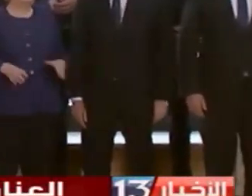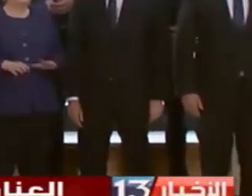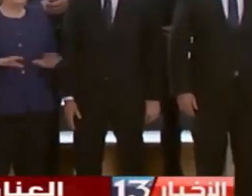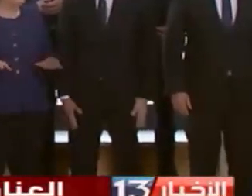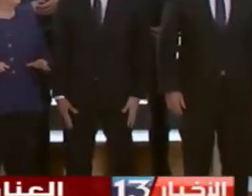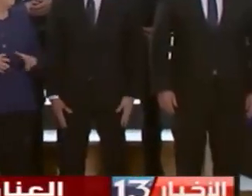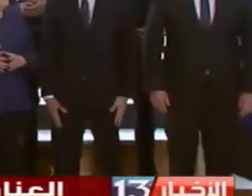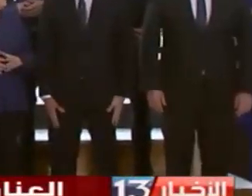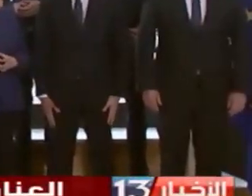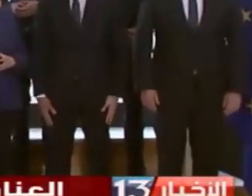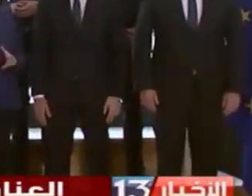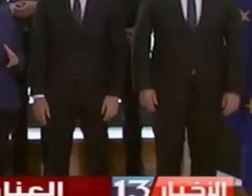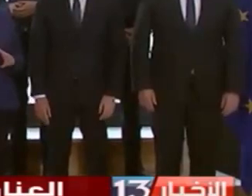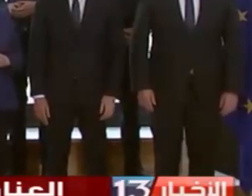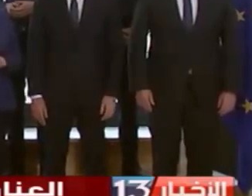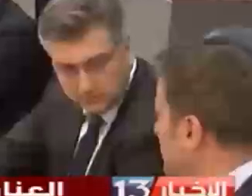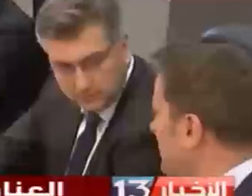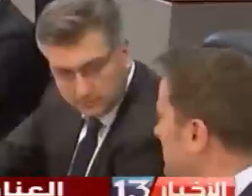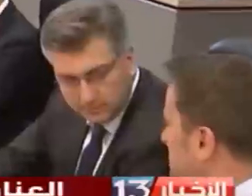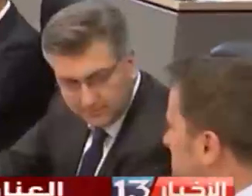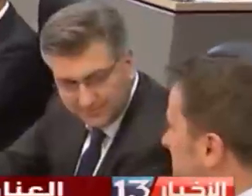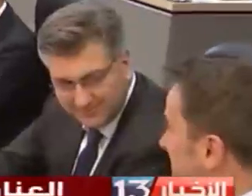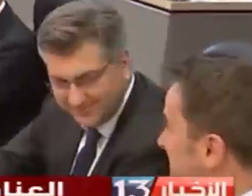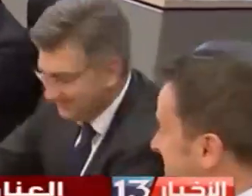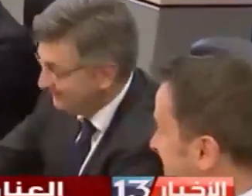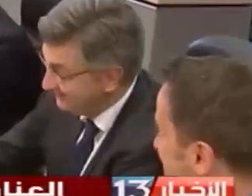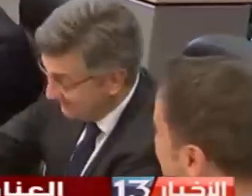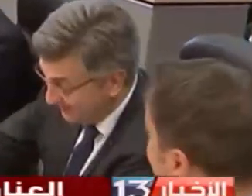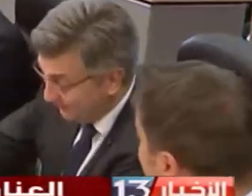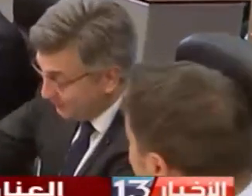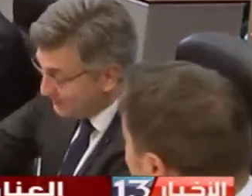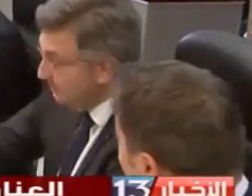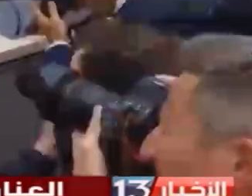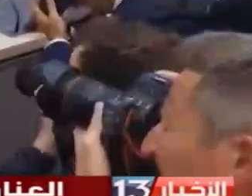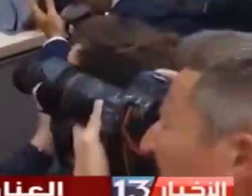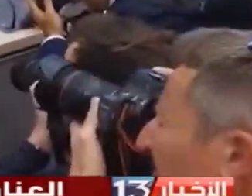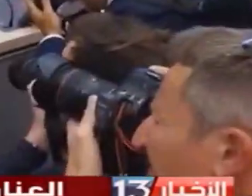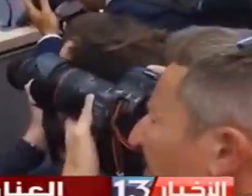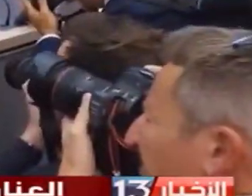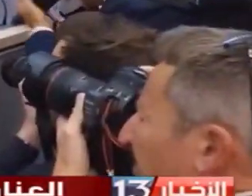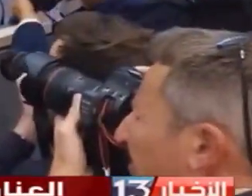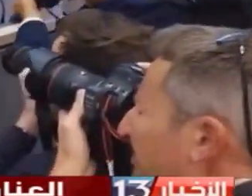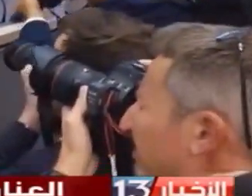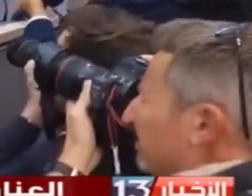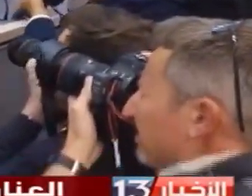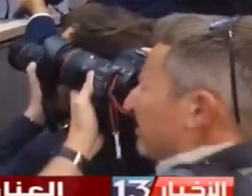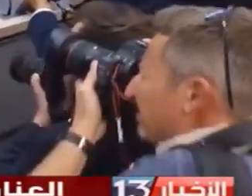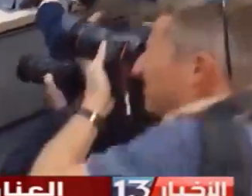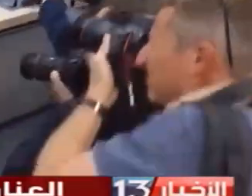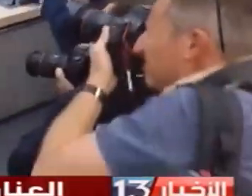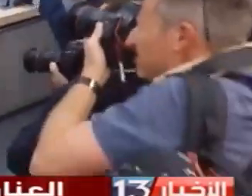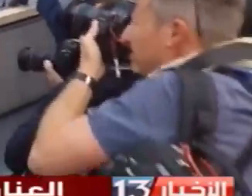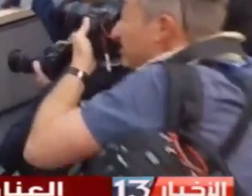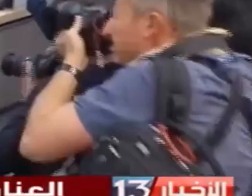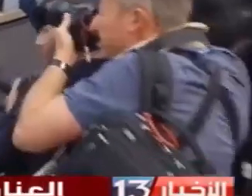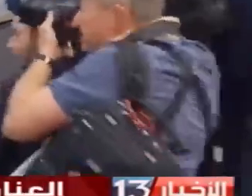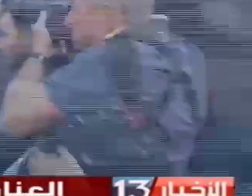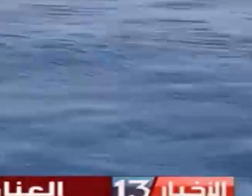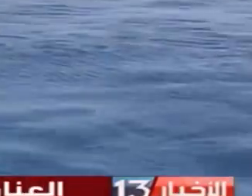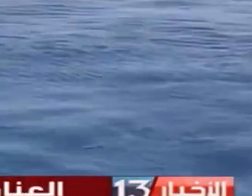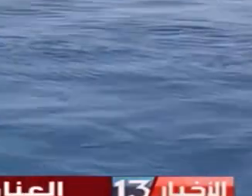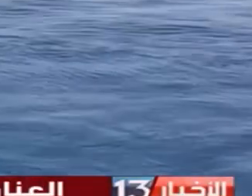الاتحاد الأوروبي يكثف جهوده في مواجهة الهجرة غير النظامية، ويدعو إلى ضخ الأموال في صندوق الائتمان